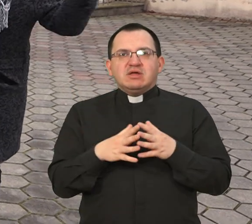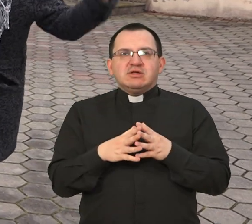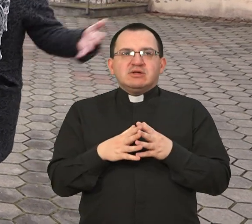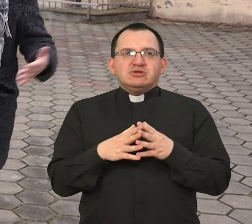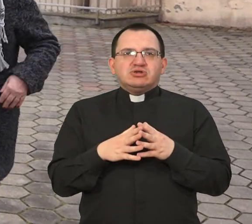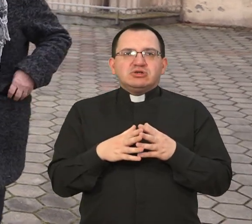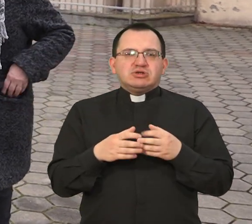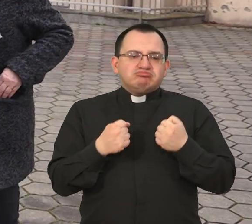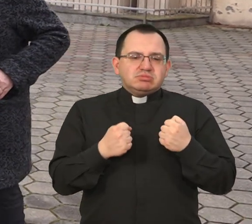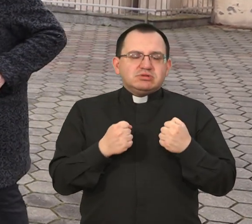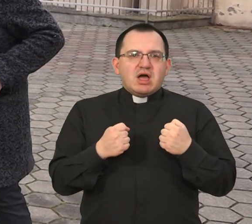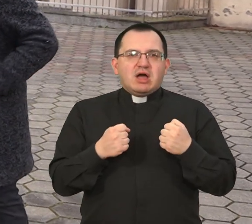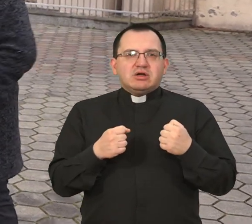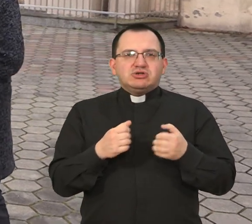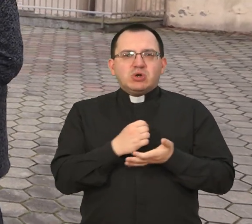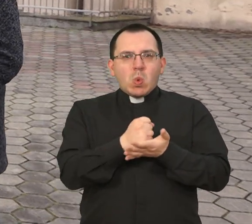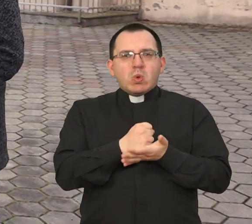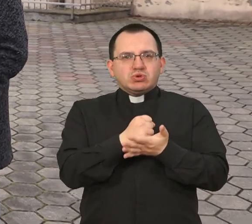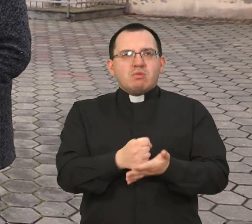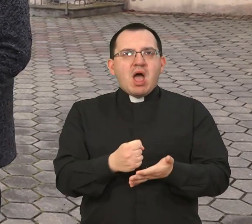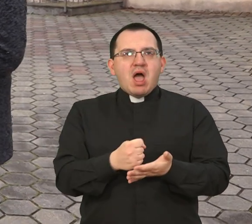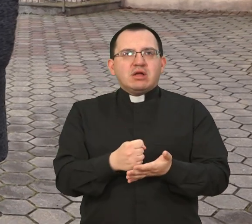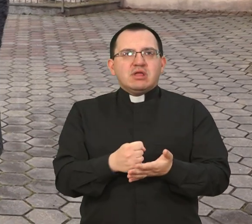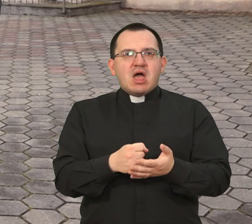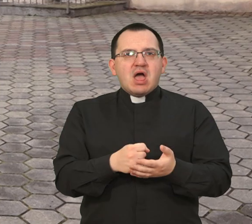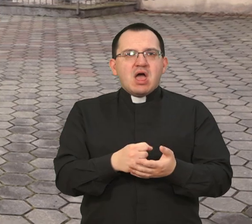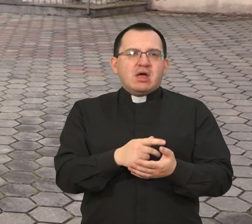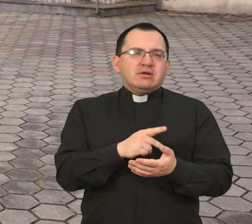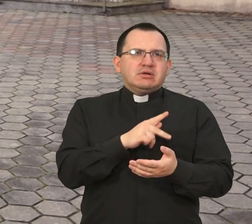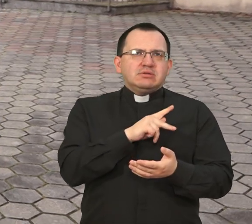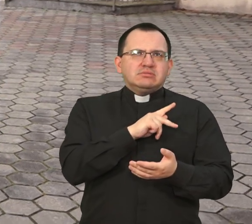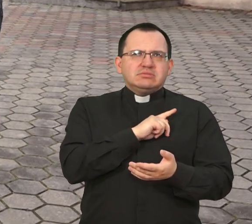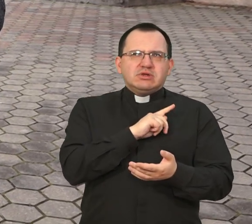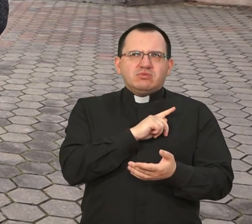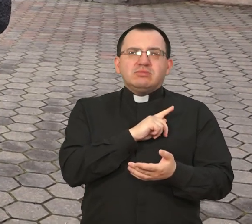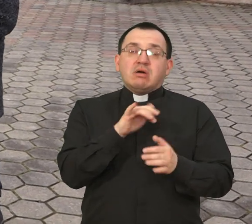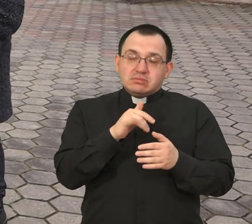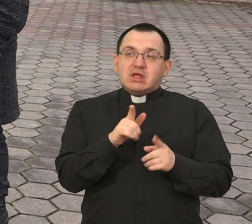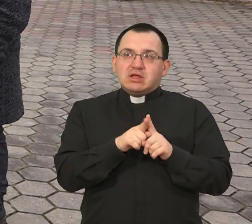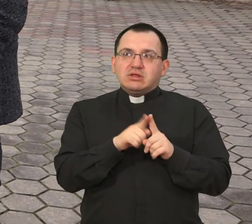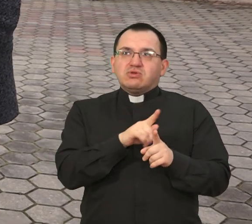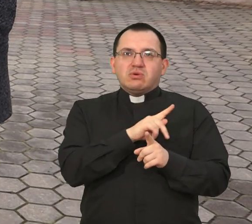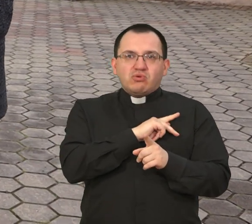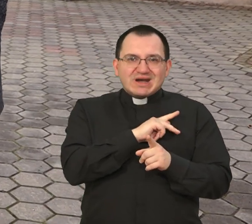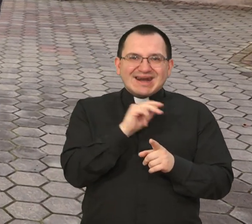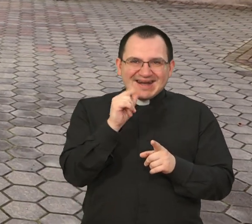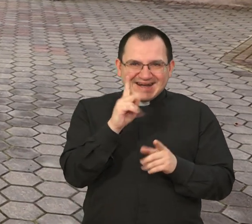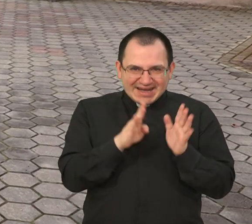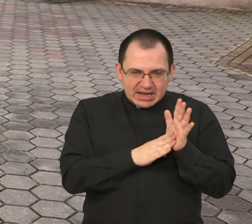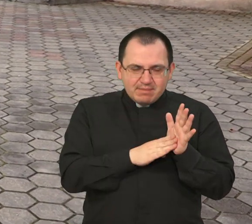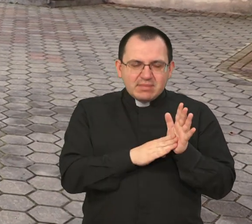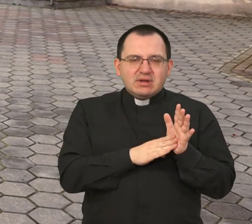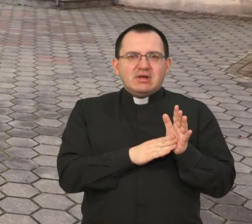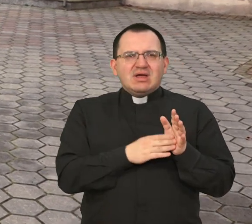recimo jačih nekakvih gostovanja, smo bili u Rimu, ne u Rimu, Da, i u Rimu smo bili. U Rimu smo pjevali o Svetom